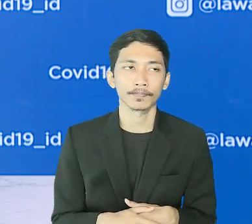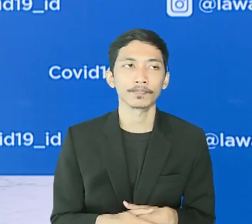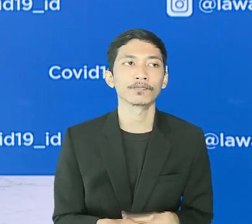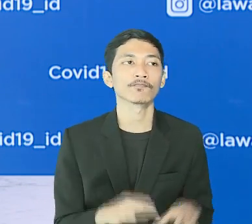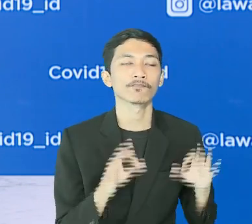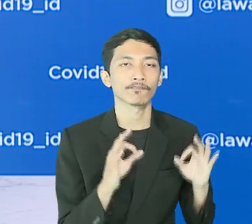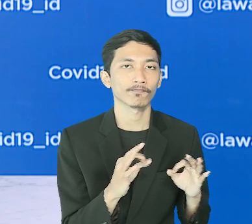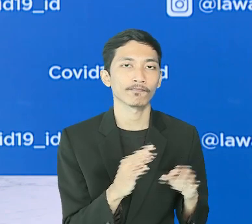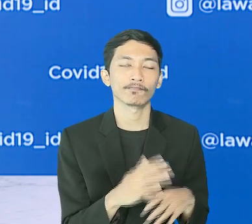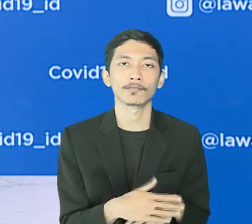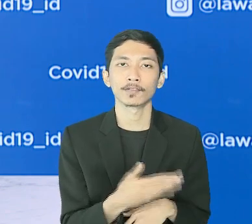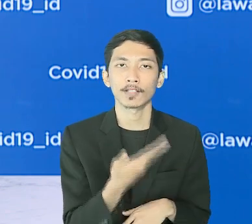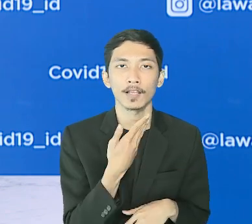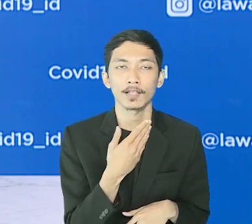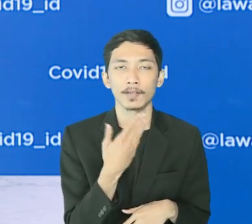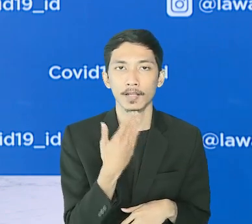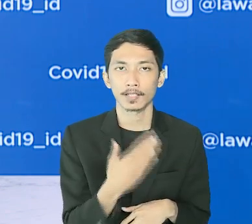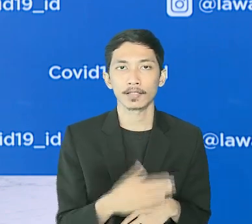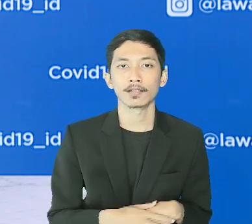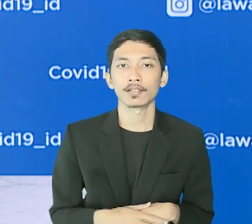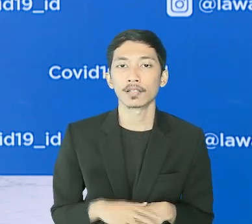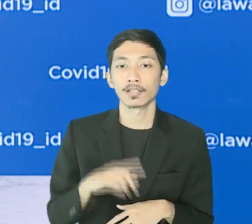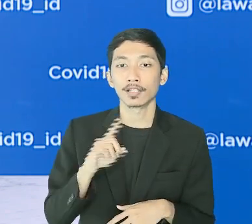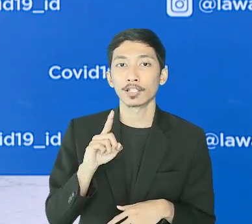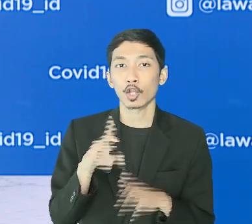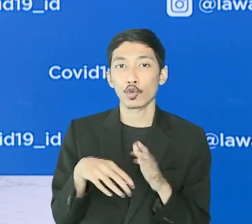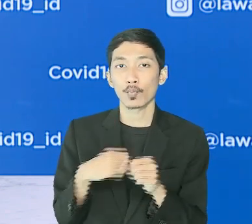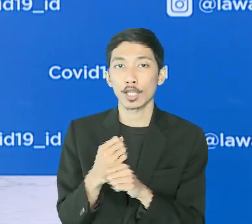1 pekan terakhir, ini terdapat